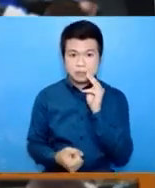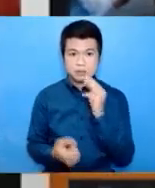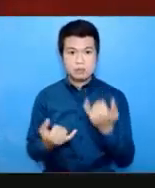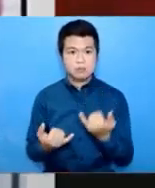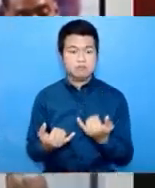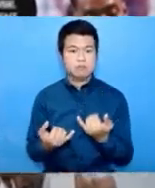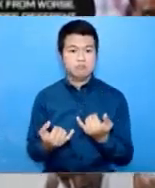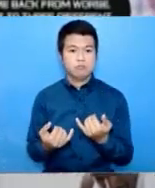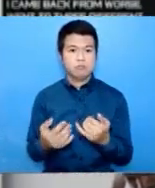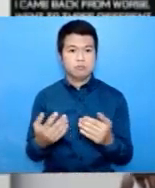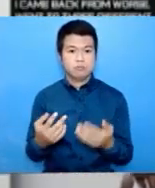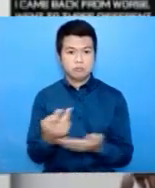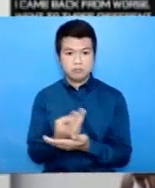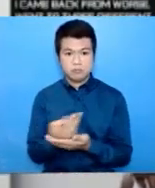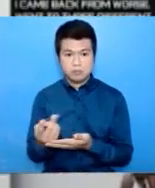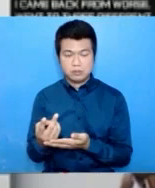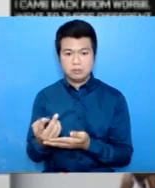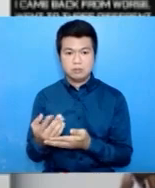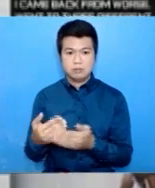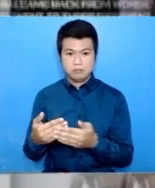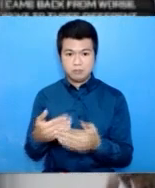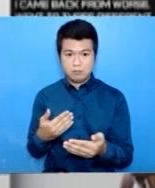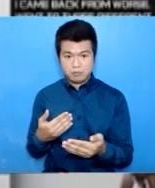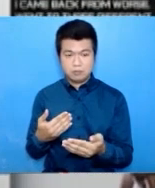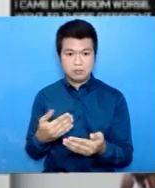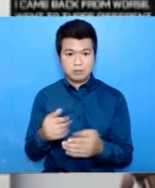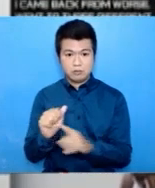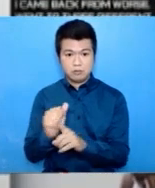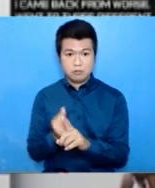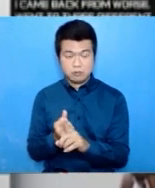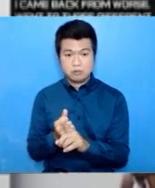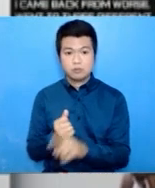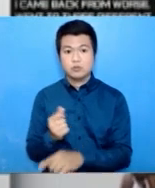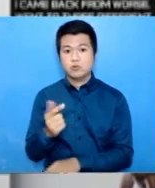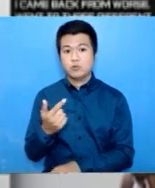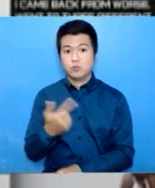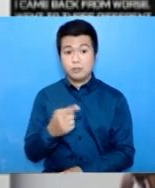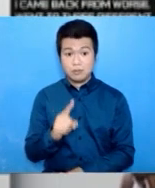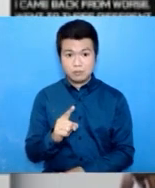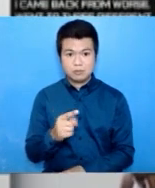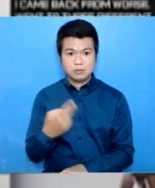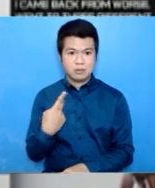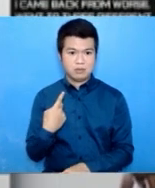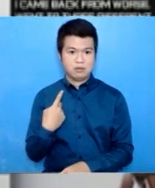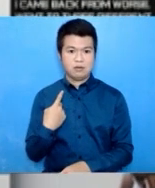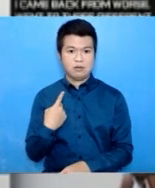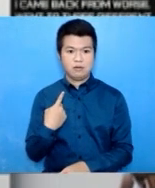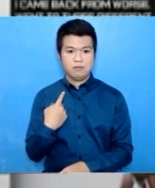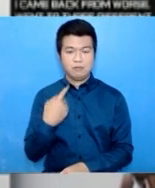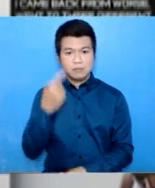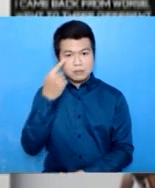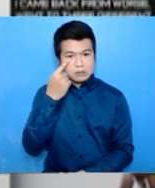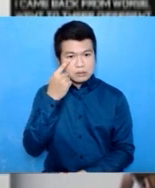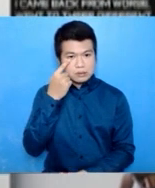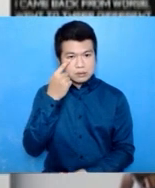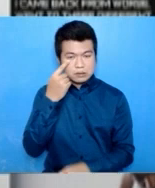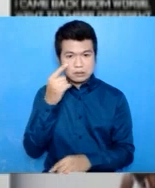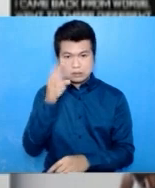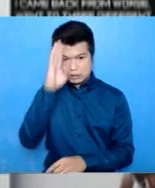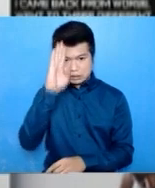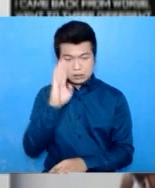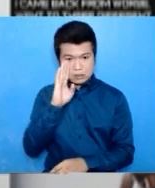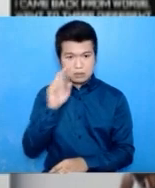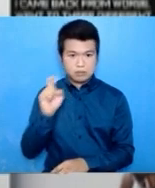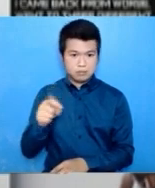2 linggo bago ang laban sa August 21, nadiskubring may torn retina si Spence sa kanyang kaliwang mata. Kailangan itong maoperahan